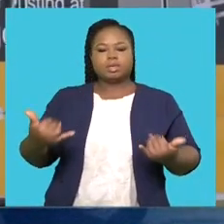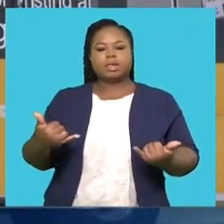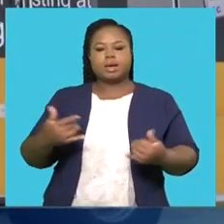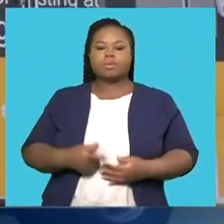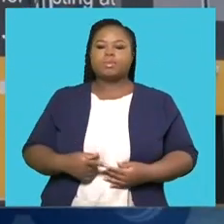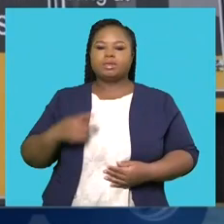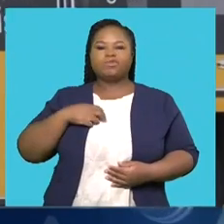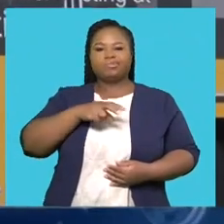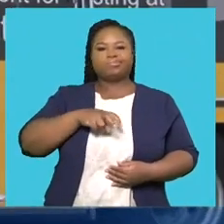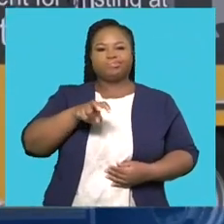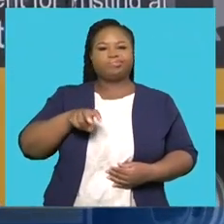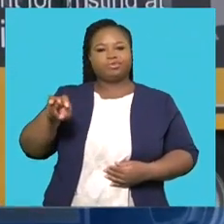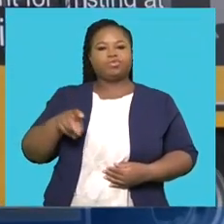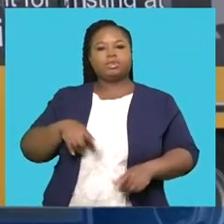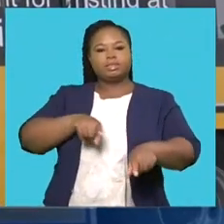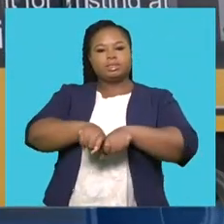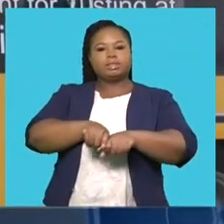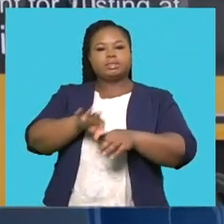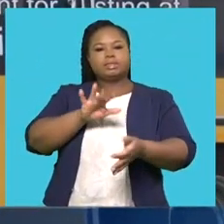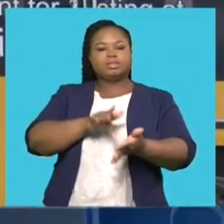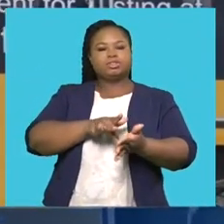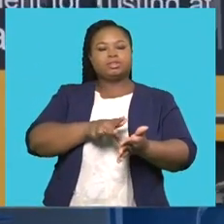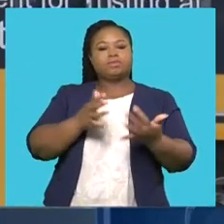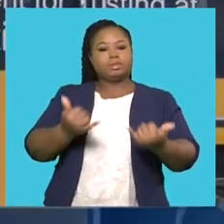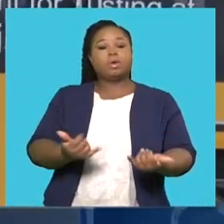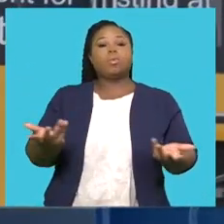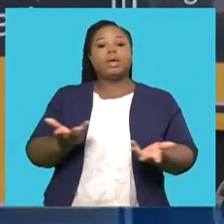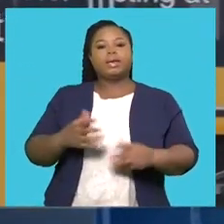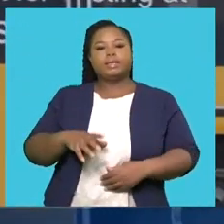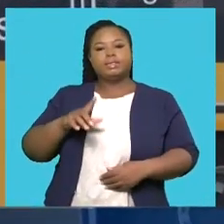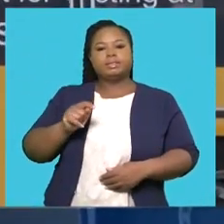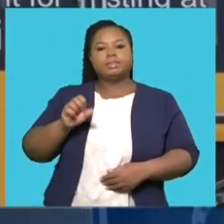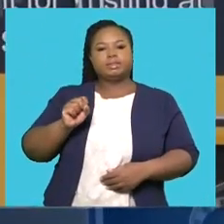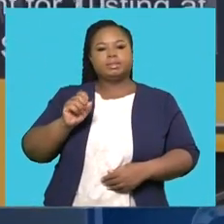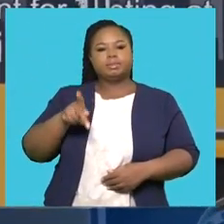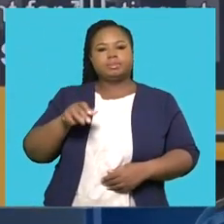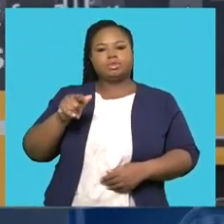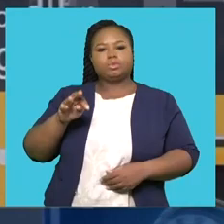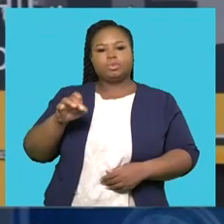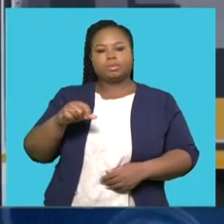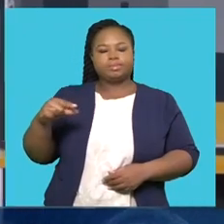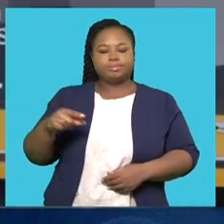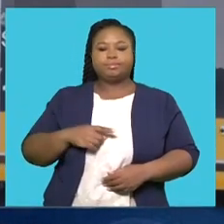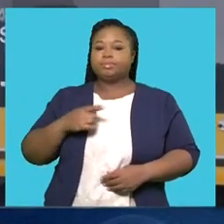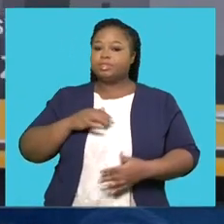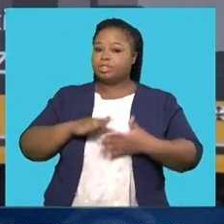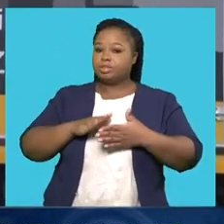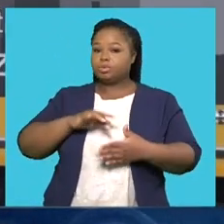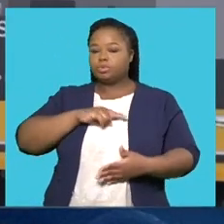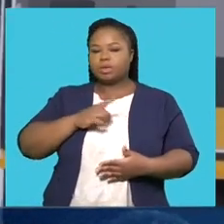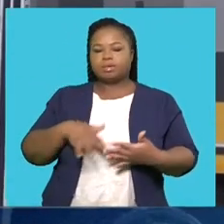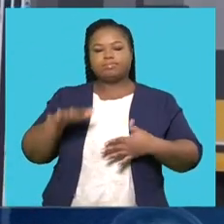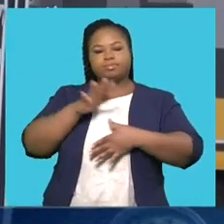ngokusesikweni isigadla esiza kukhupha amaphepha mvume kwindawo yaseTshepisong. Le yinxalenye yephulo